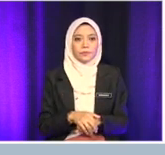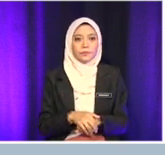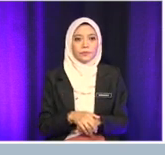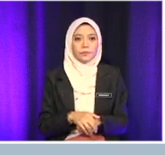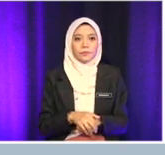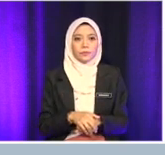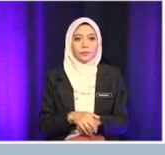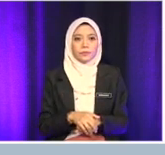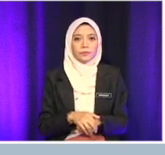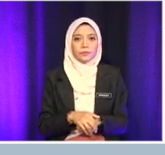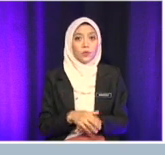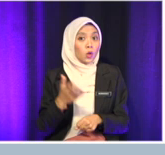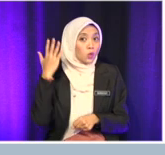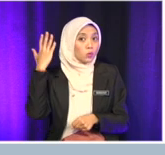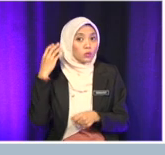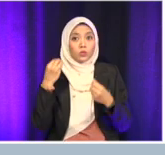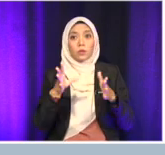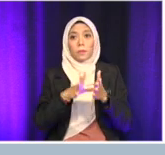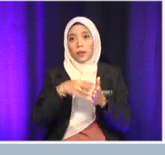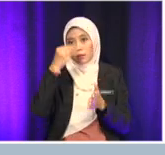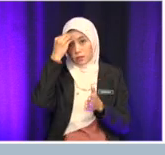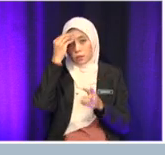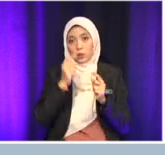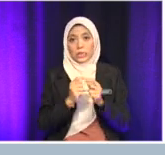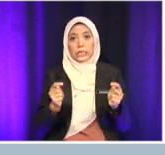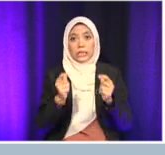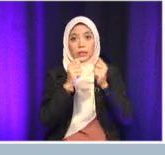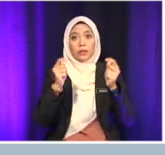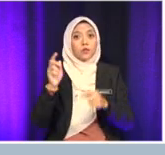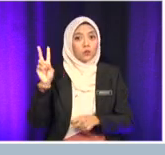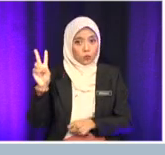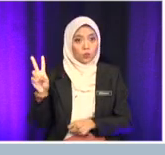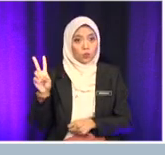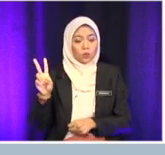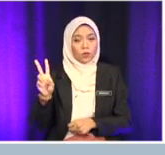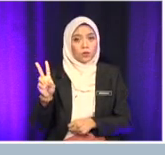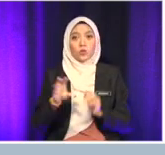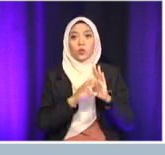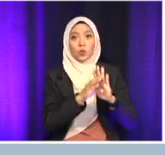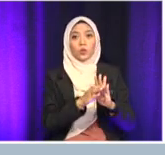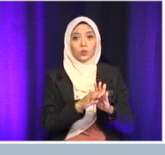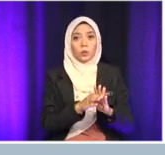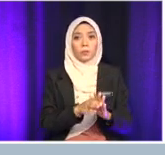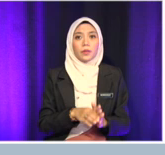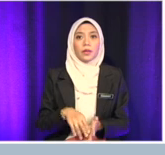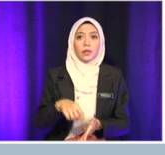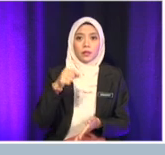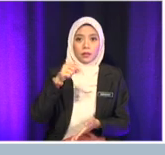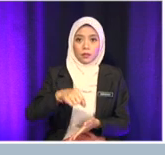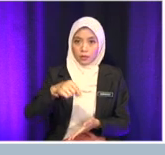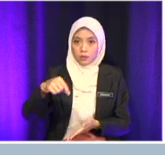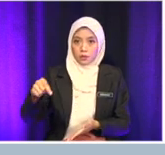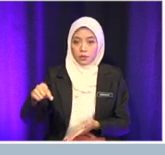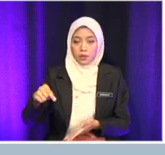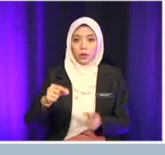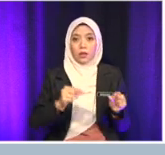kalau kita udah belajar semasih tingkatan 2 murid-murid ingat kalau translasi ibaratlah kiri ke kanan ke